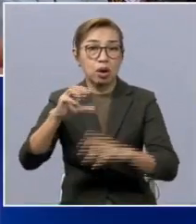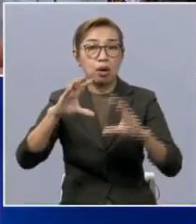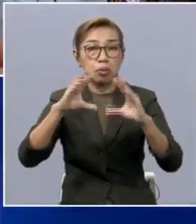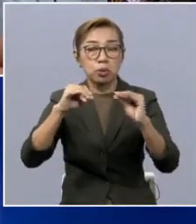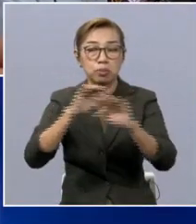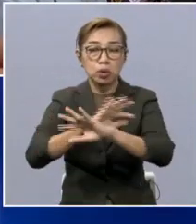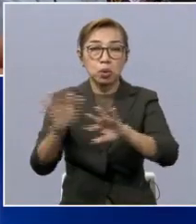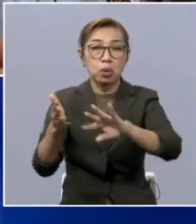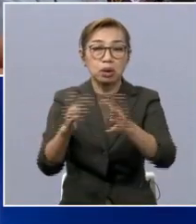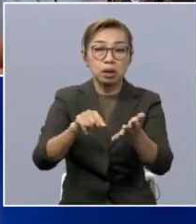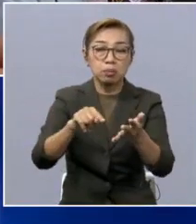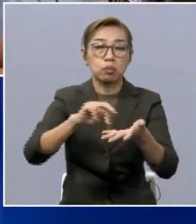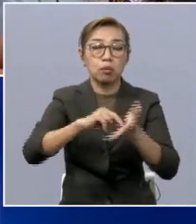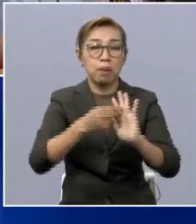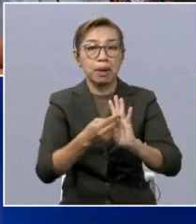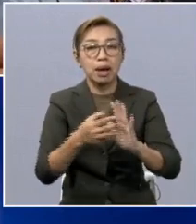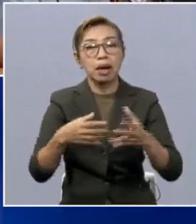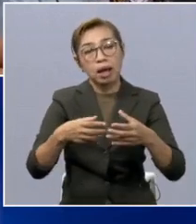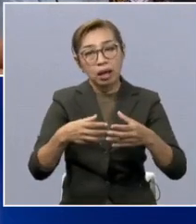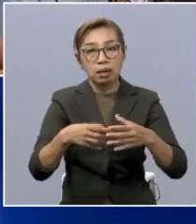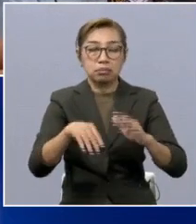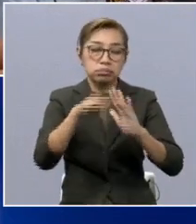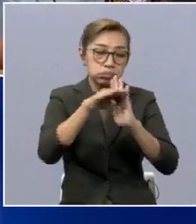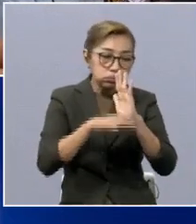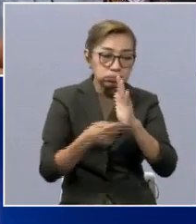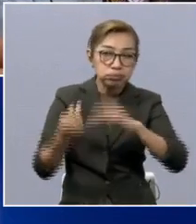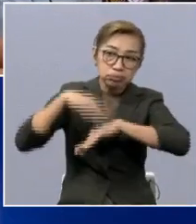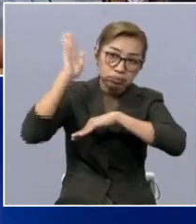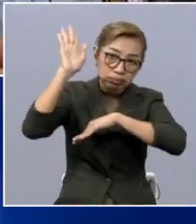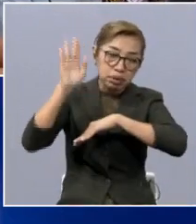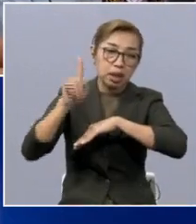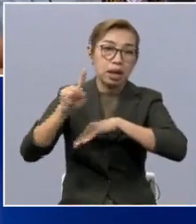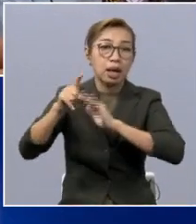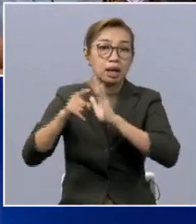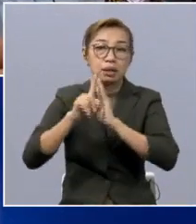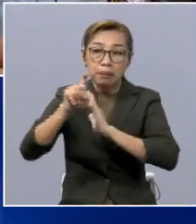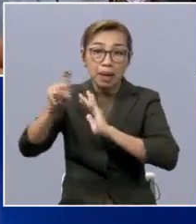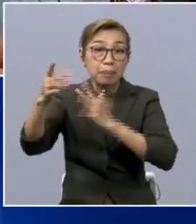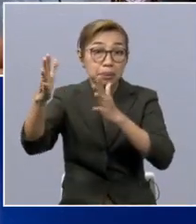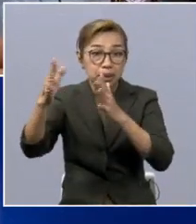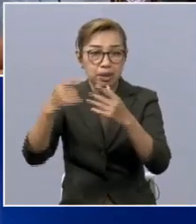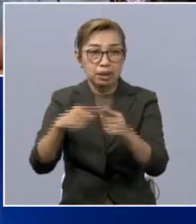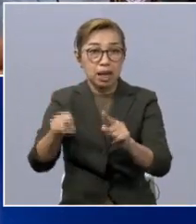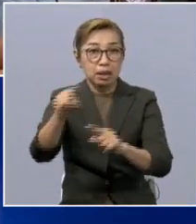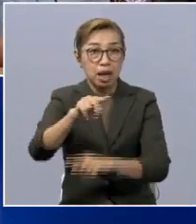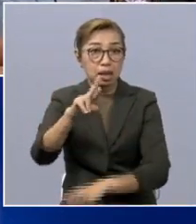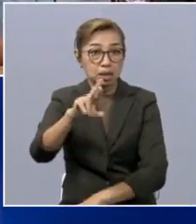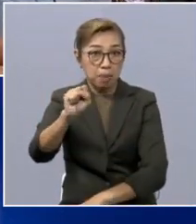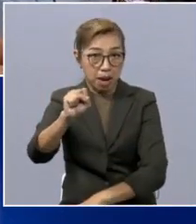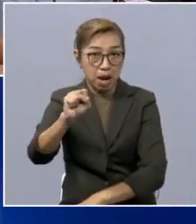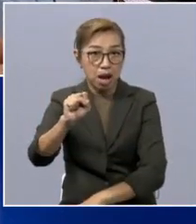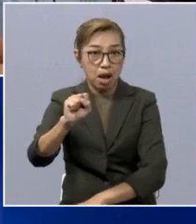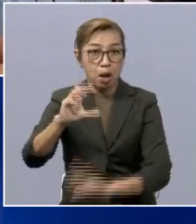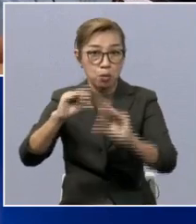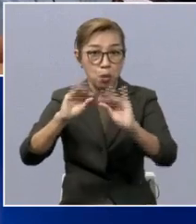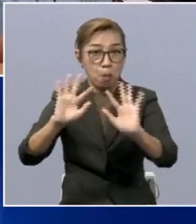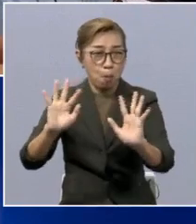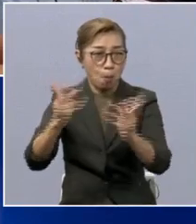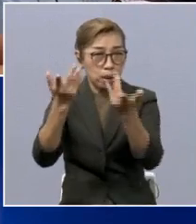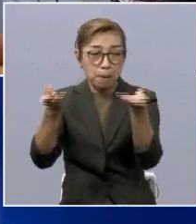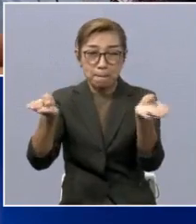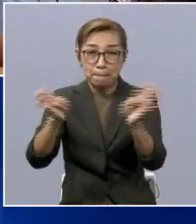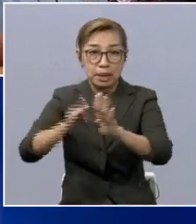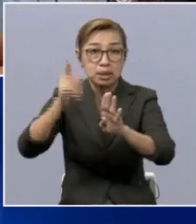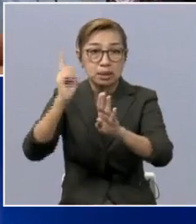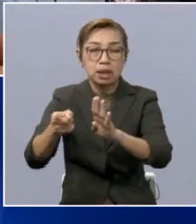เกิดล่มก็แค่ไม่ได้อภิปรายไม่ได้พูดไม่ได้ชี้ภาพให้เห็นแต่หากสภาปิดสมัยประชุมอันเนี้ยต่างหากยั